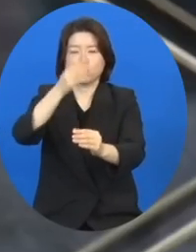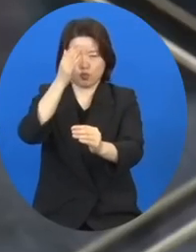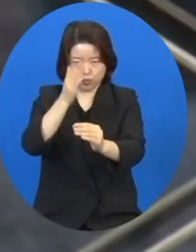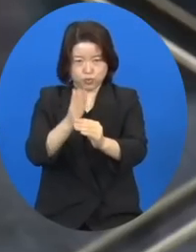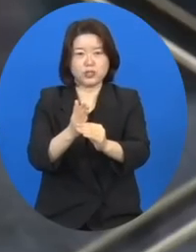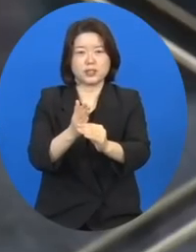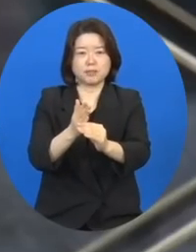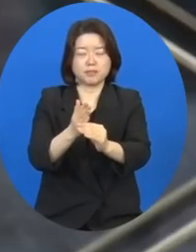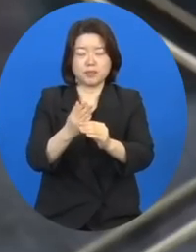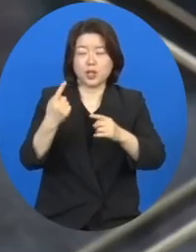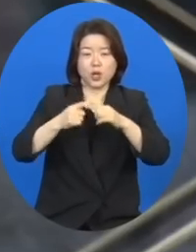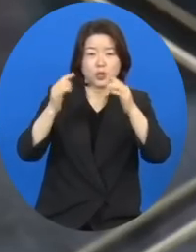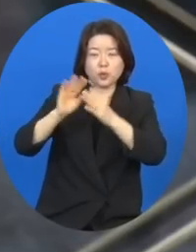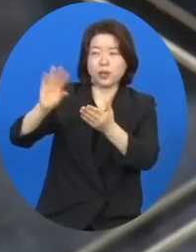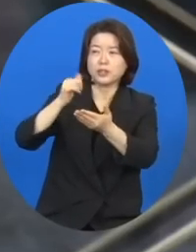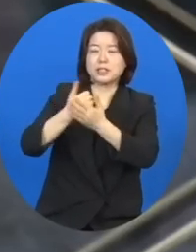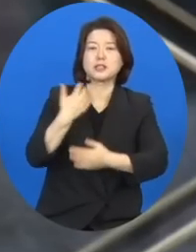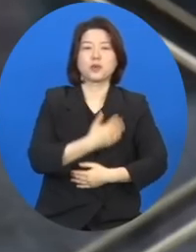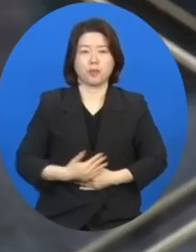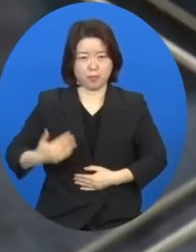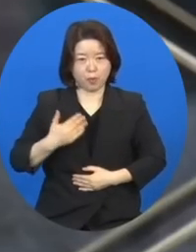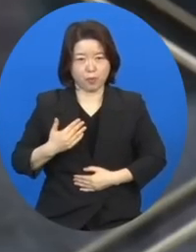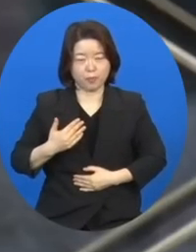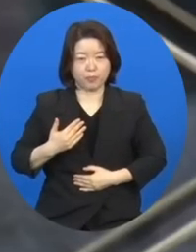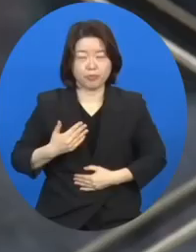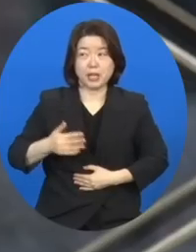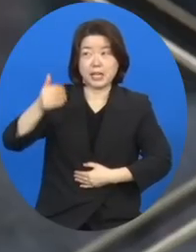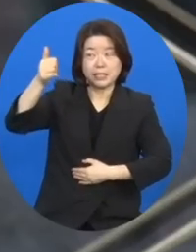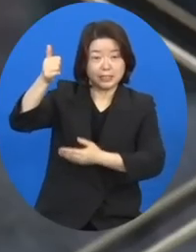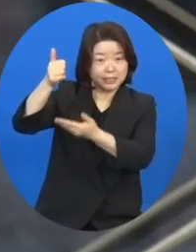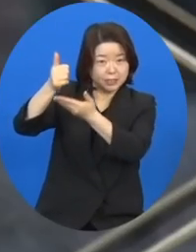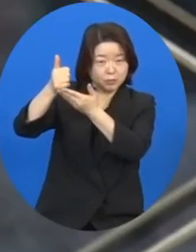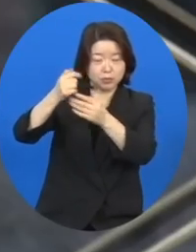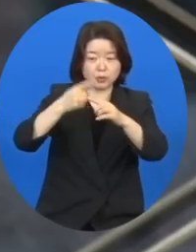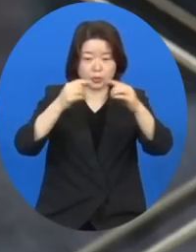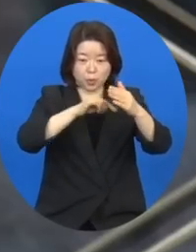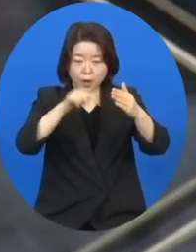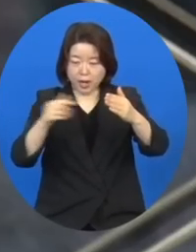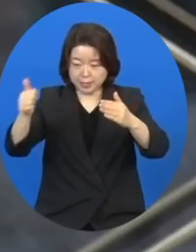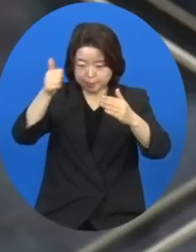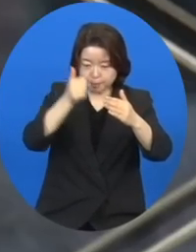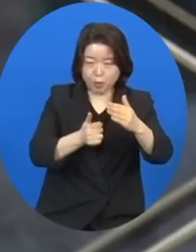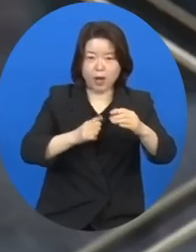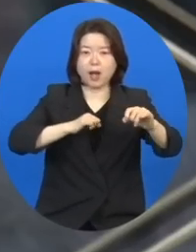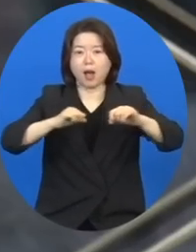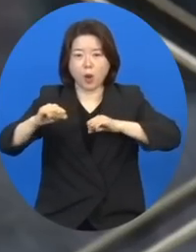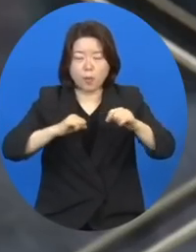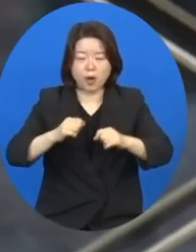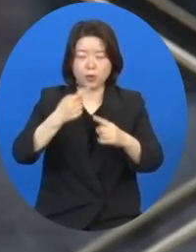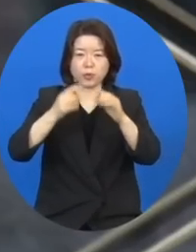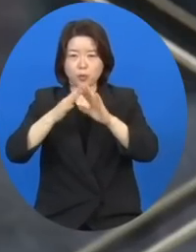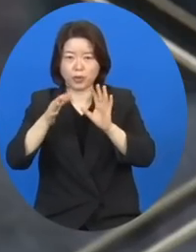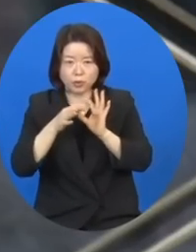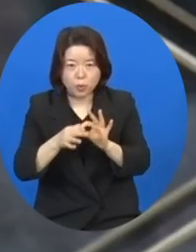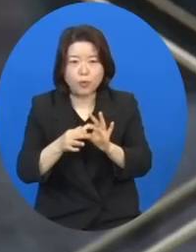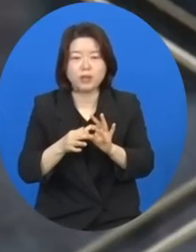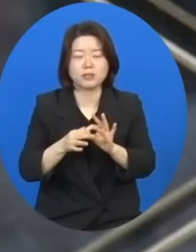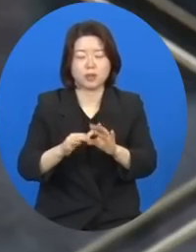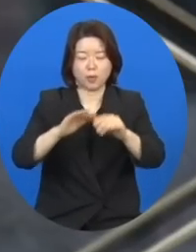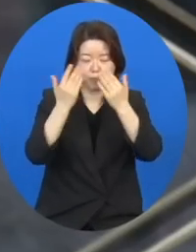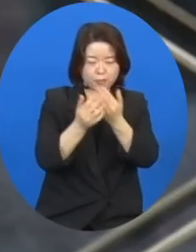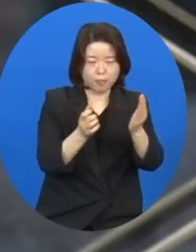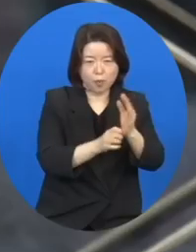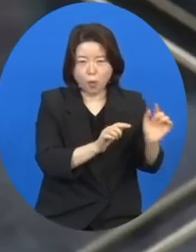교회는 그리스도의 몸입니다. 그분은 교회 안에서 활동하시며 교회를 통해서